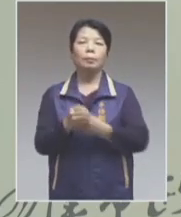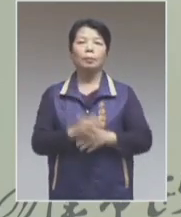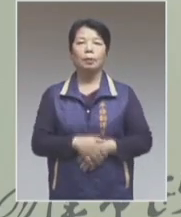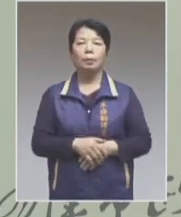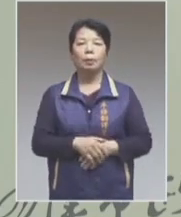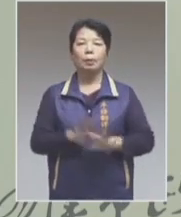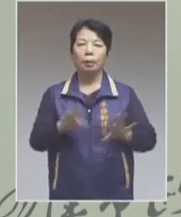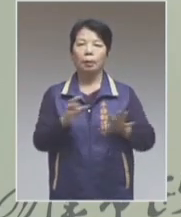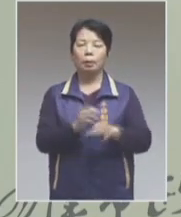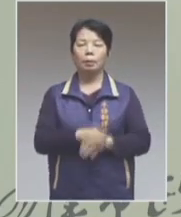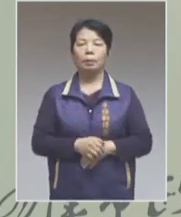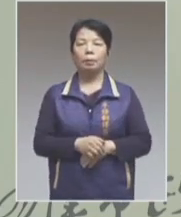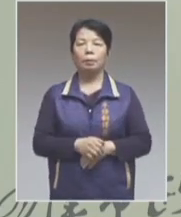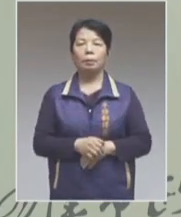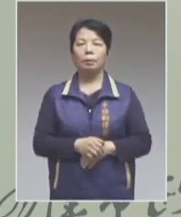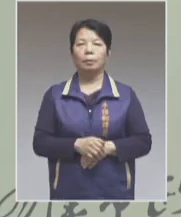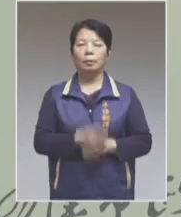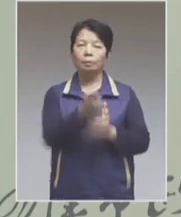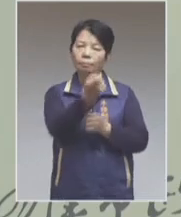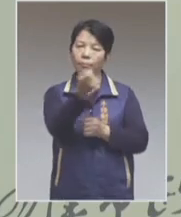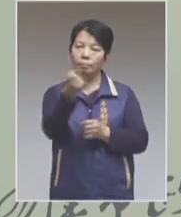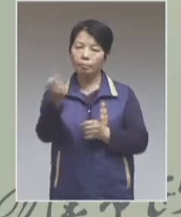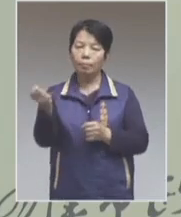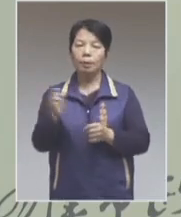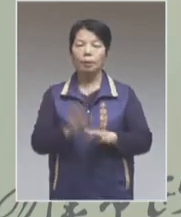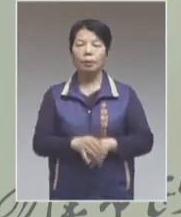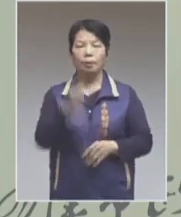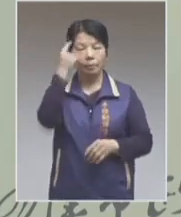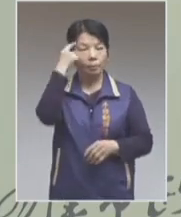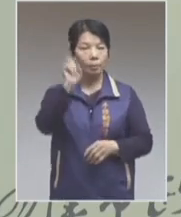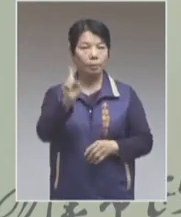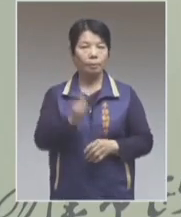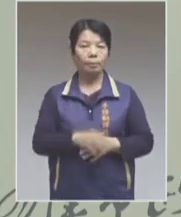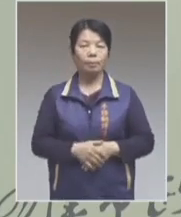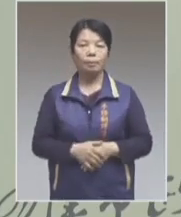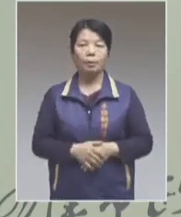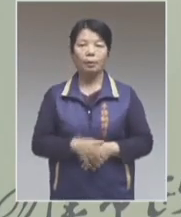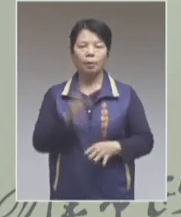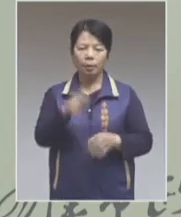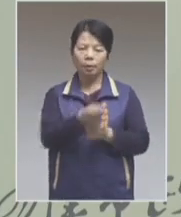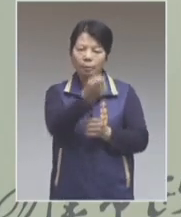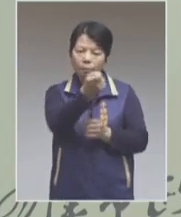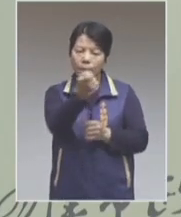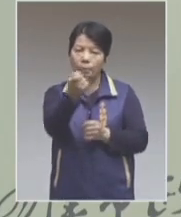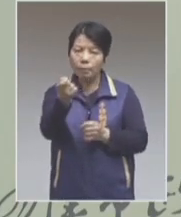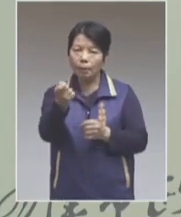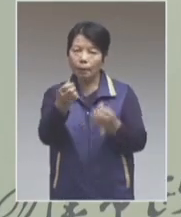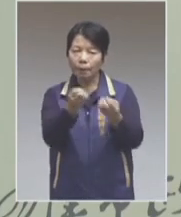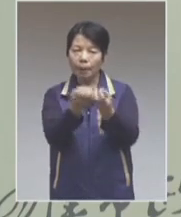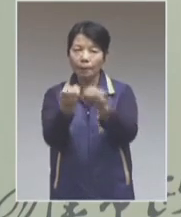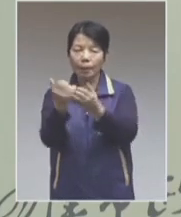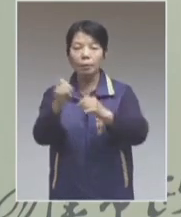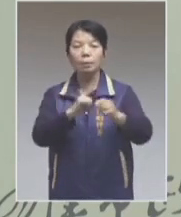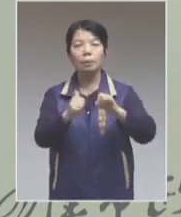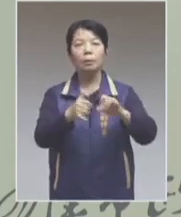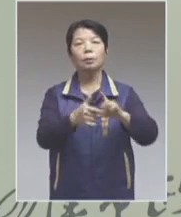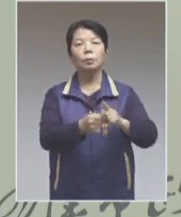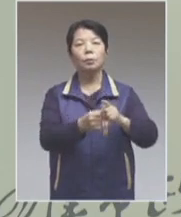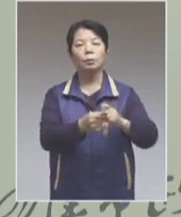叫散发型的叫 sporadic， 这意思是说就会有看到一点一点的这个社区感染